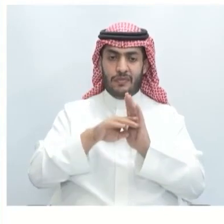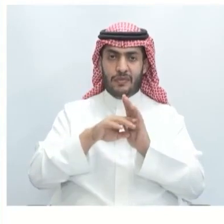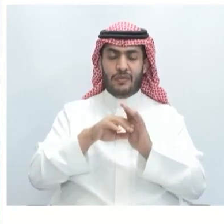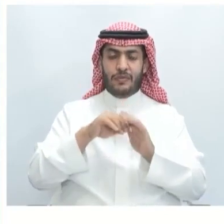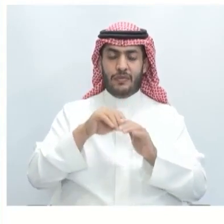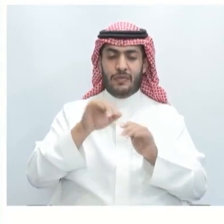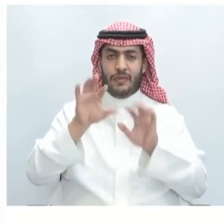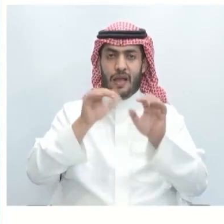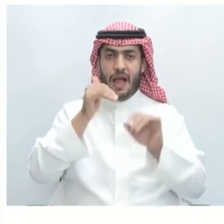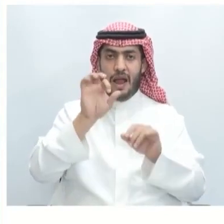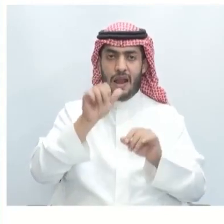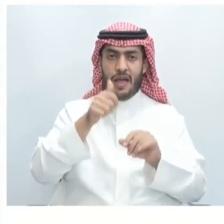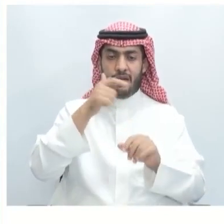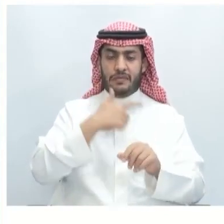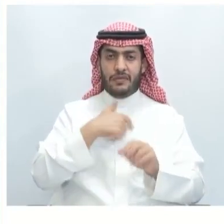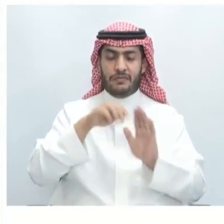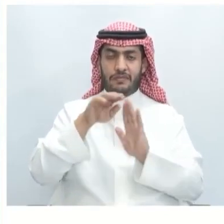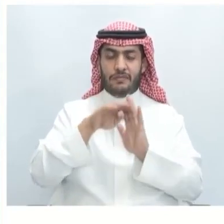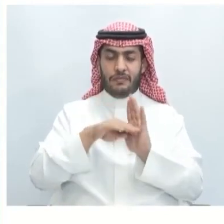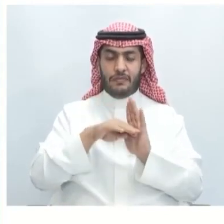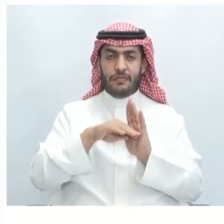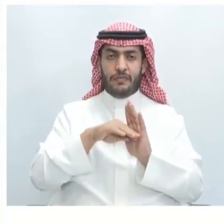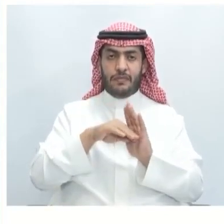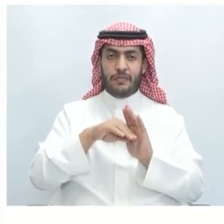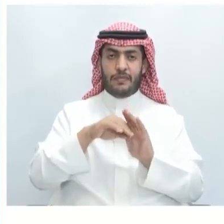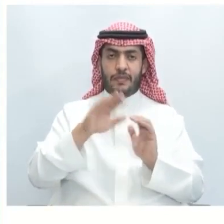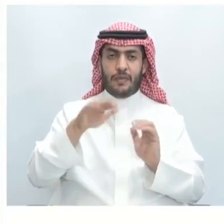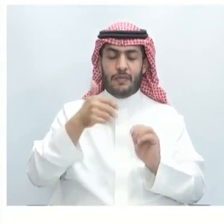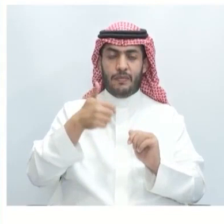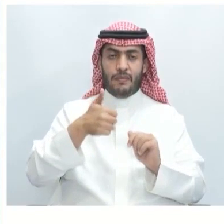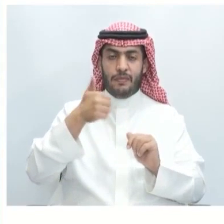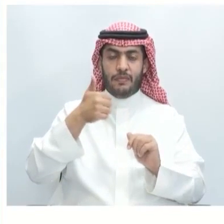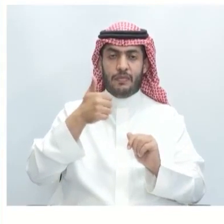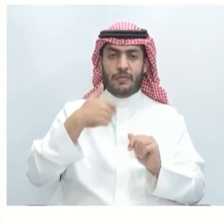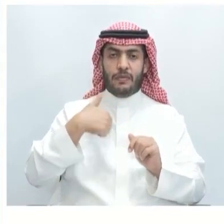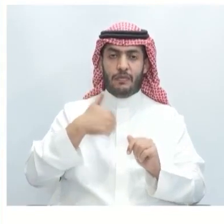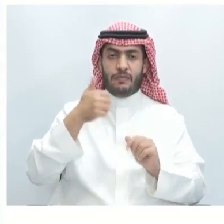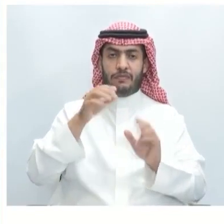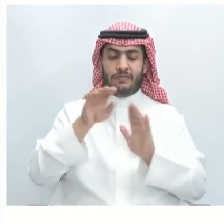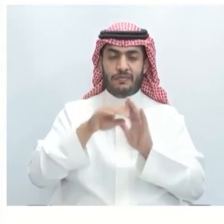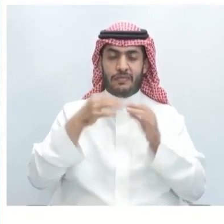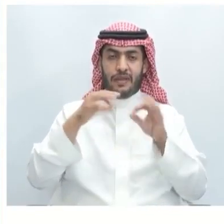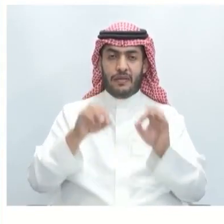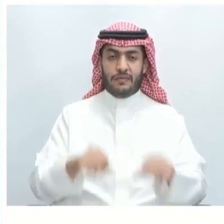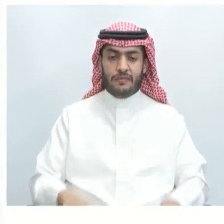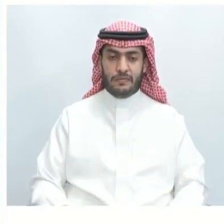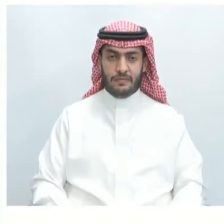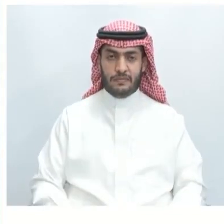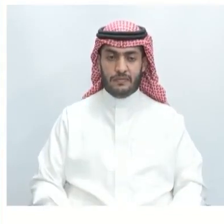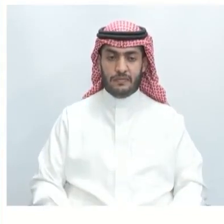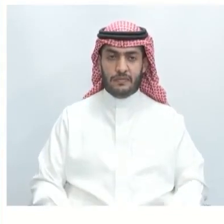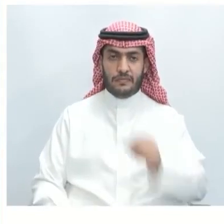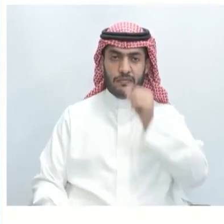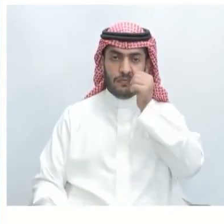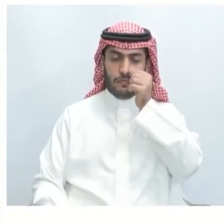بتحديد الخلايا وسمينا هذا السيناريوهات وم ثم حددنا الخلايا بعد ذلك عرض لنا ونستطيع التنسيق وكما تلاحظ قام